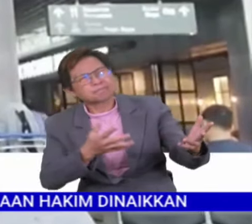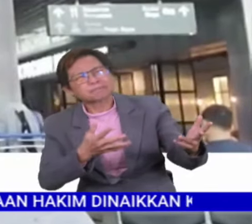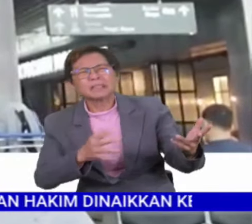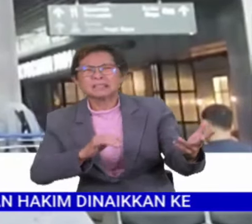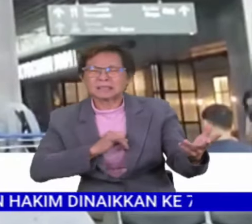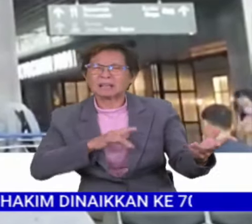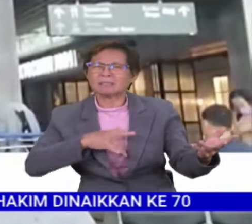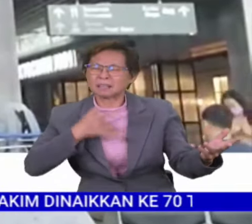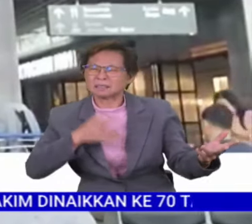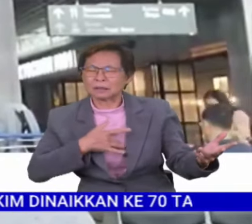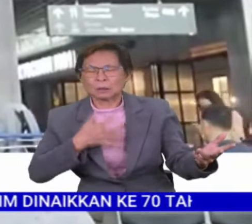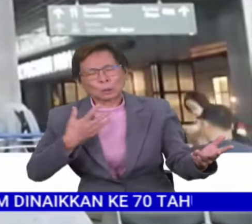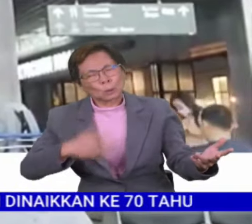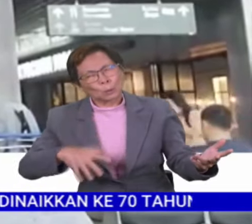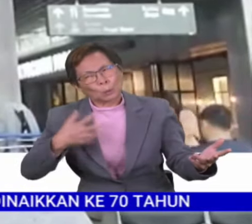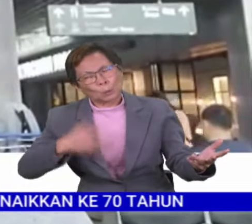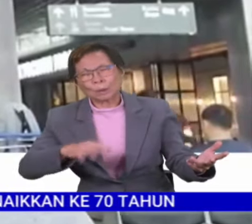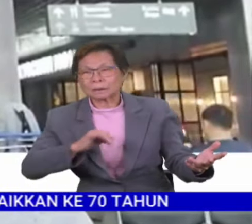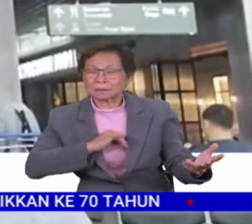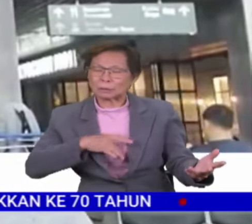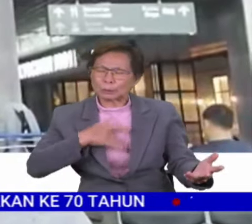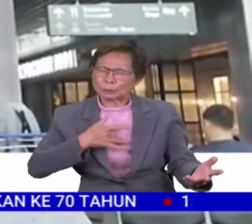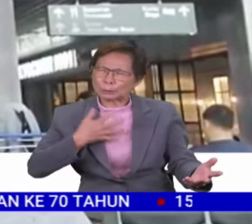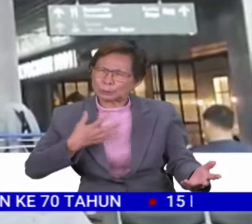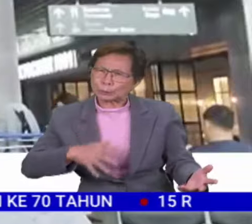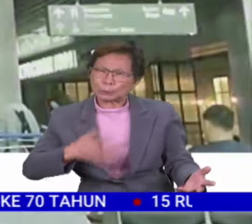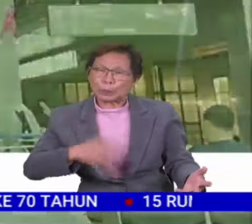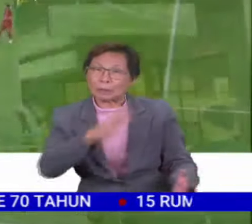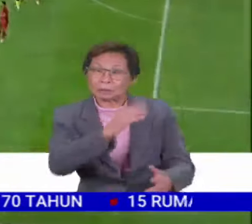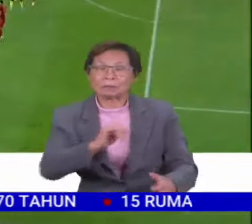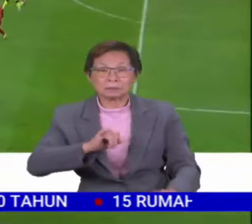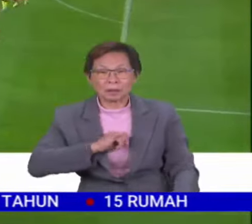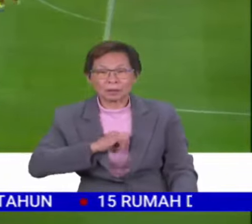saya sendiri merasa terharu dan saya sendiri merasakan